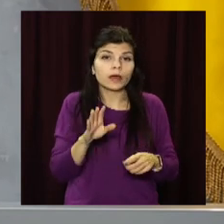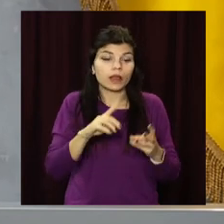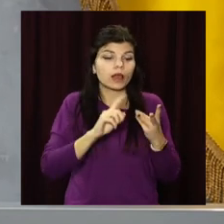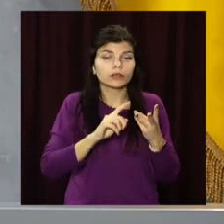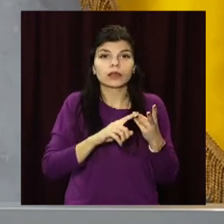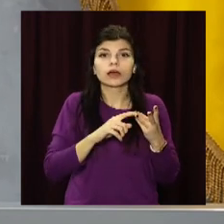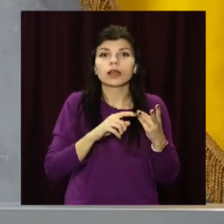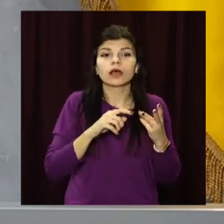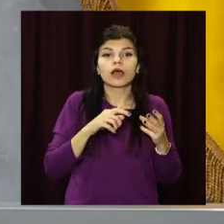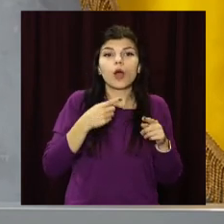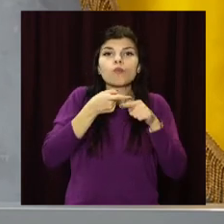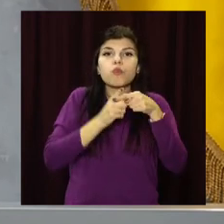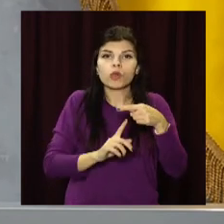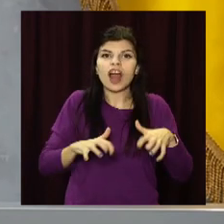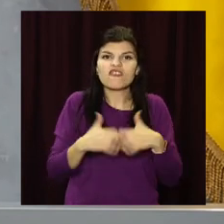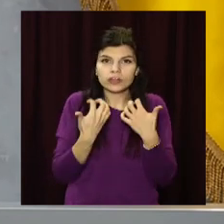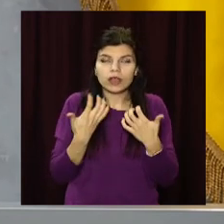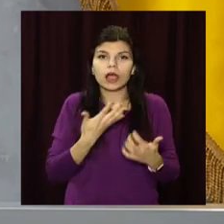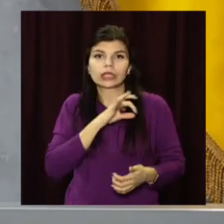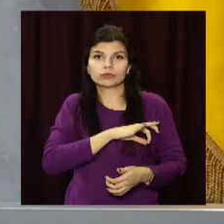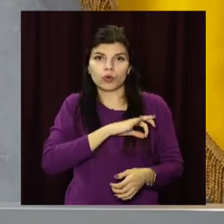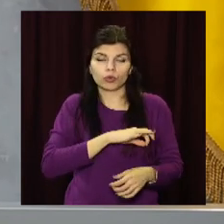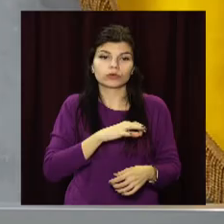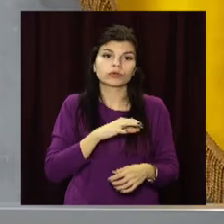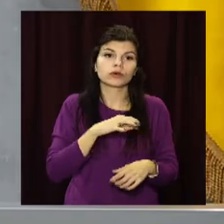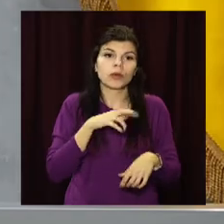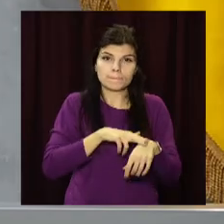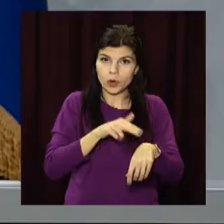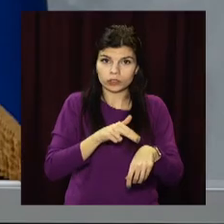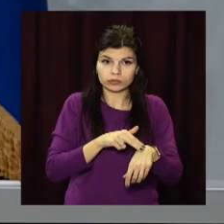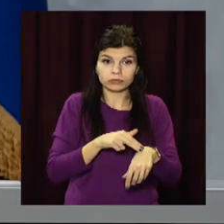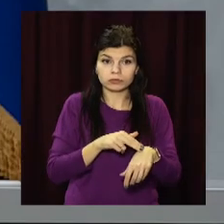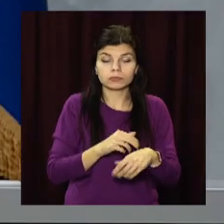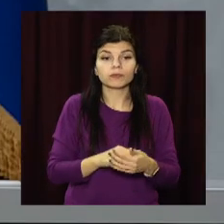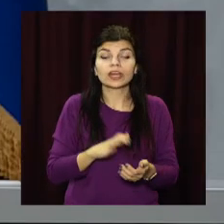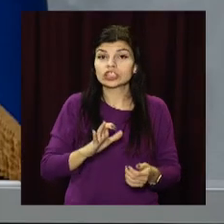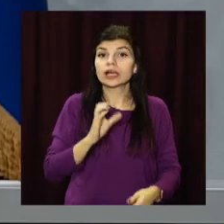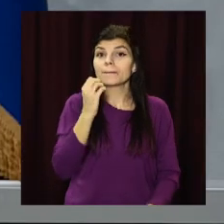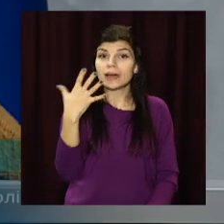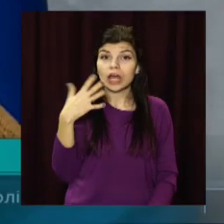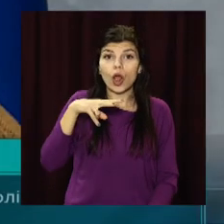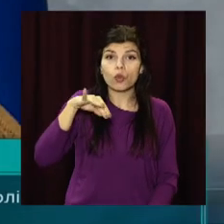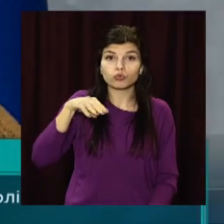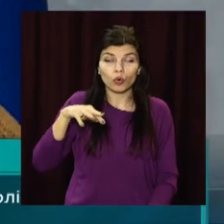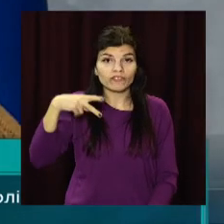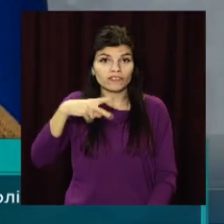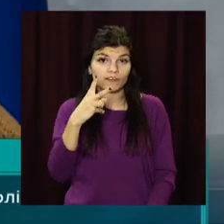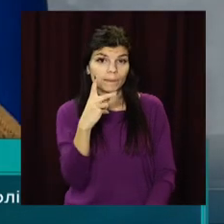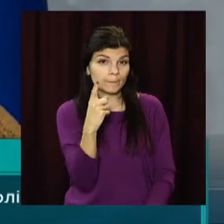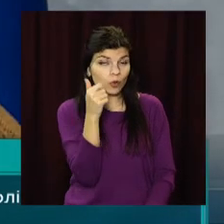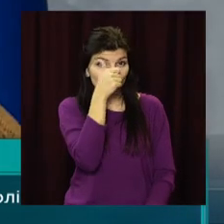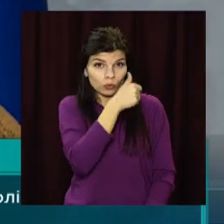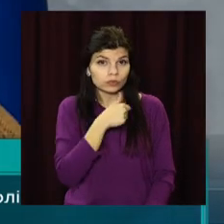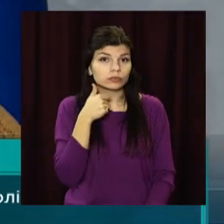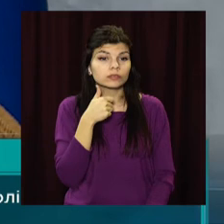«Трукам», полуавтоматичних, які використовують інспектори патрульної поліції. З 15 лютого 2021